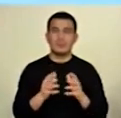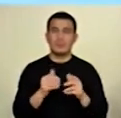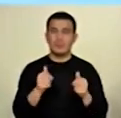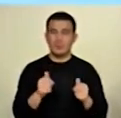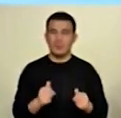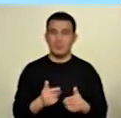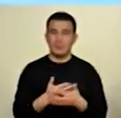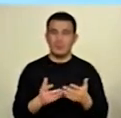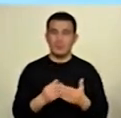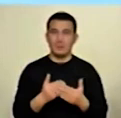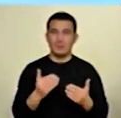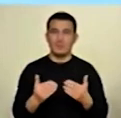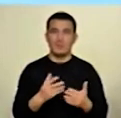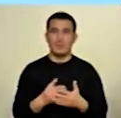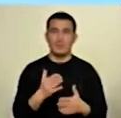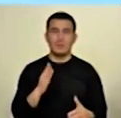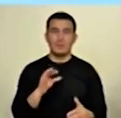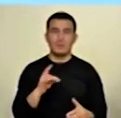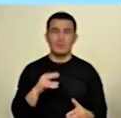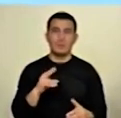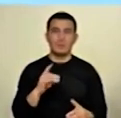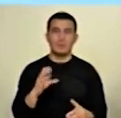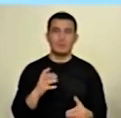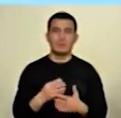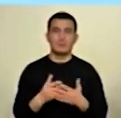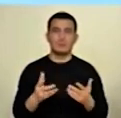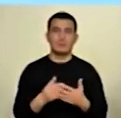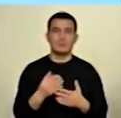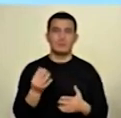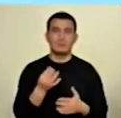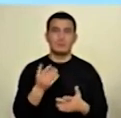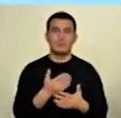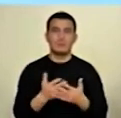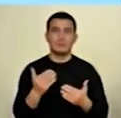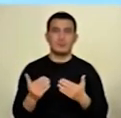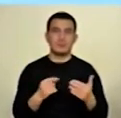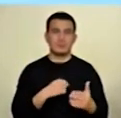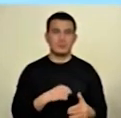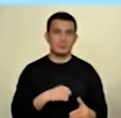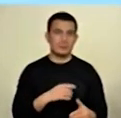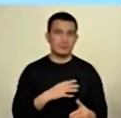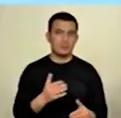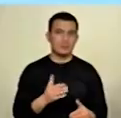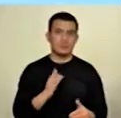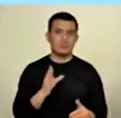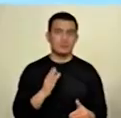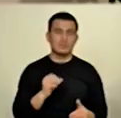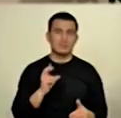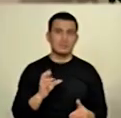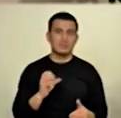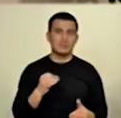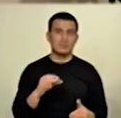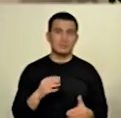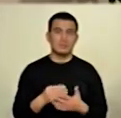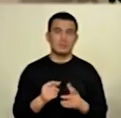bularni yuklaganimizdan so'ng bular WordPress platformasining ma'lumotlar bazasi qismiga saqlanadi. Va bu har doim bizning veb saytimizda